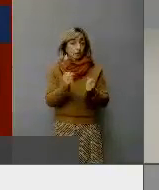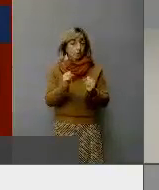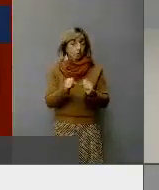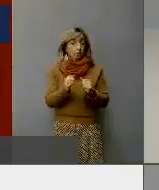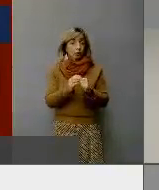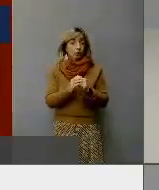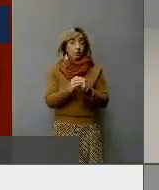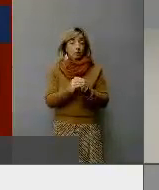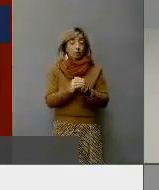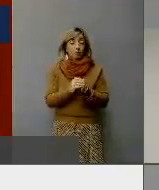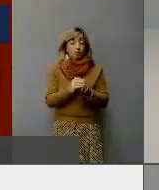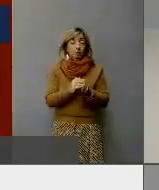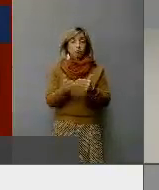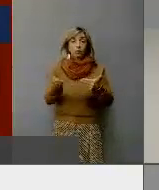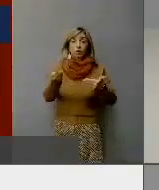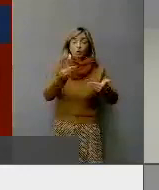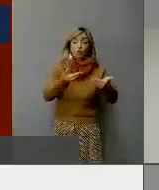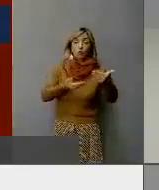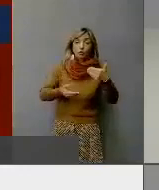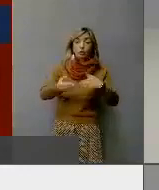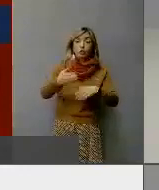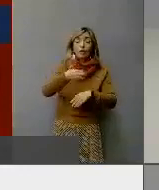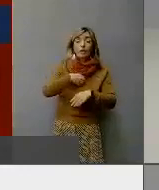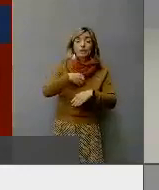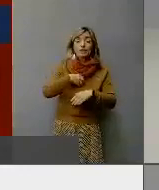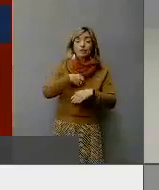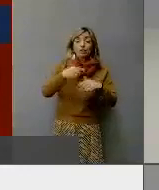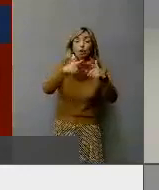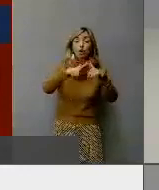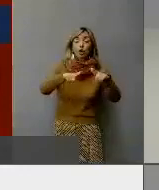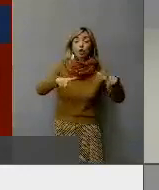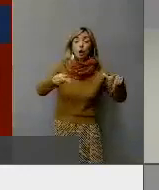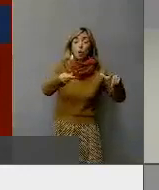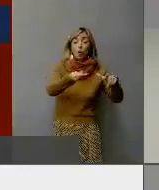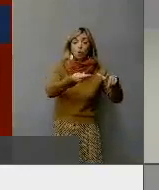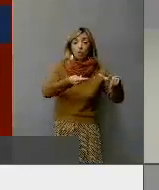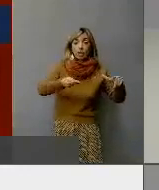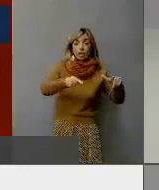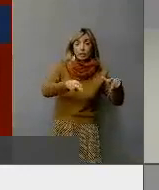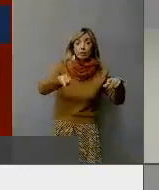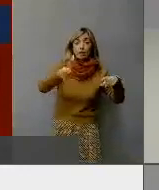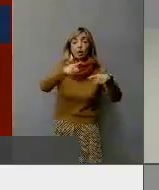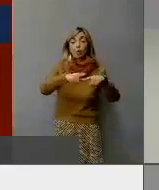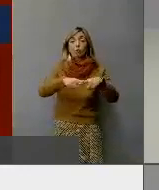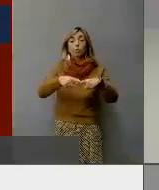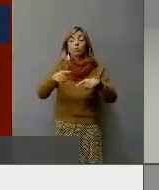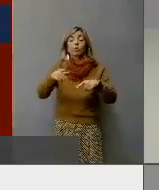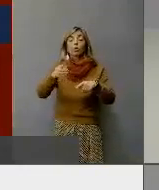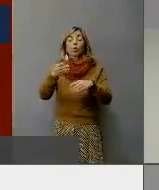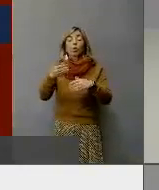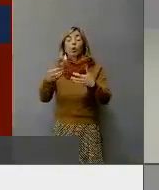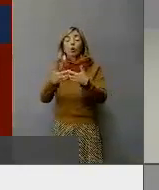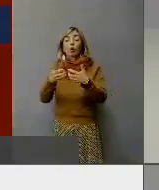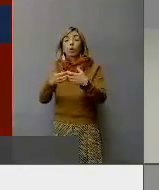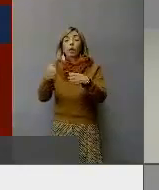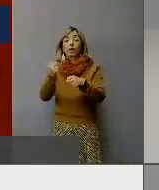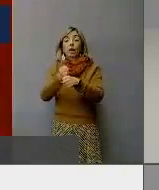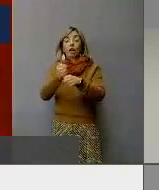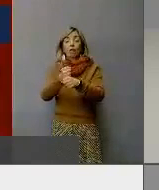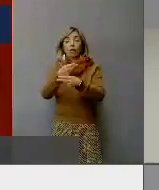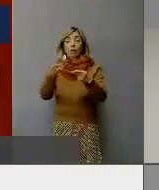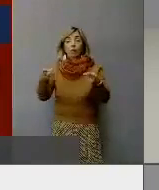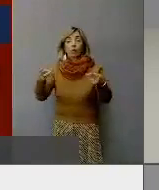coinvolgendo l'assessore urbanistica il collega dei lavori pubblici picciocchi e cercando di